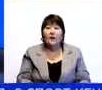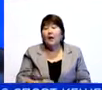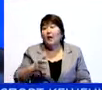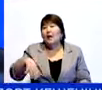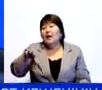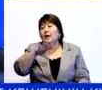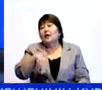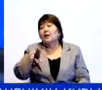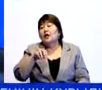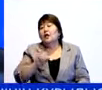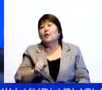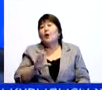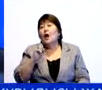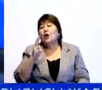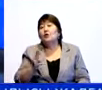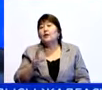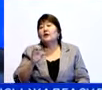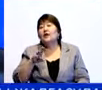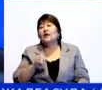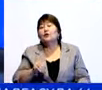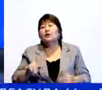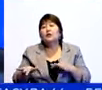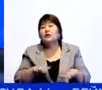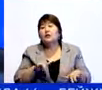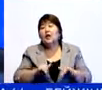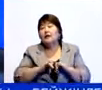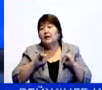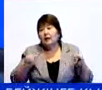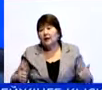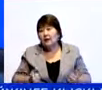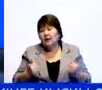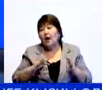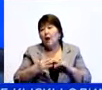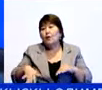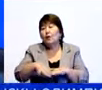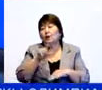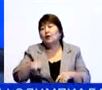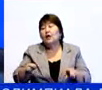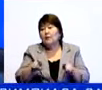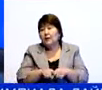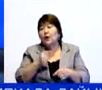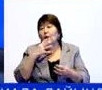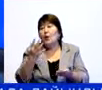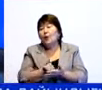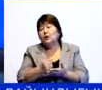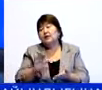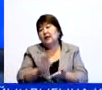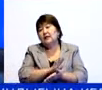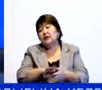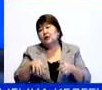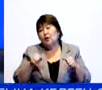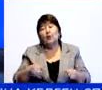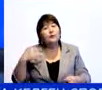Елімізде демеу әлеуметтік волонтерлік жобасы қарқында дамуда. Бұл жобаның мақсаты ауыл тұрғындарына білікті, қолжетімді және тегін